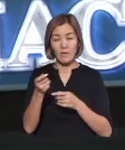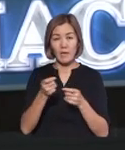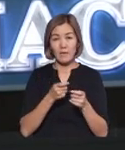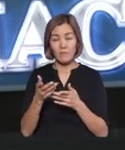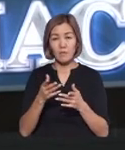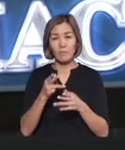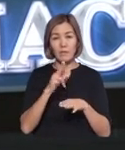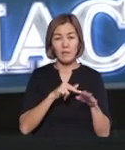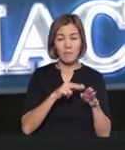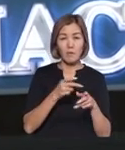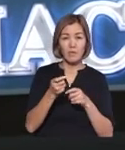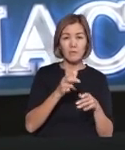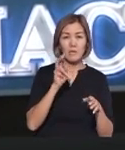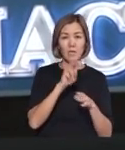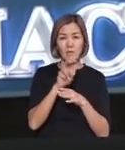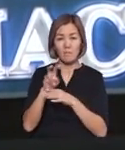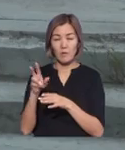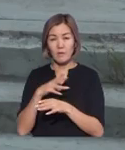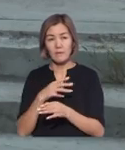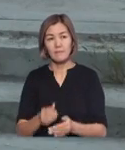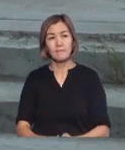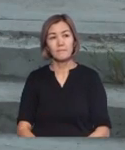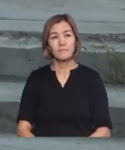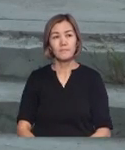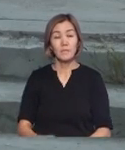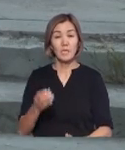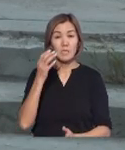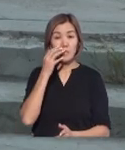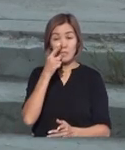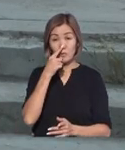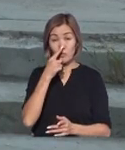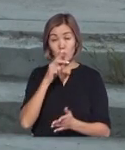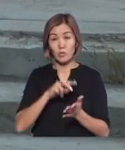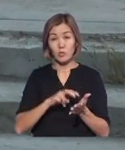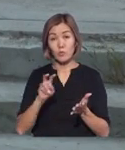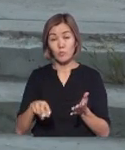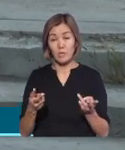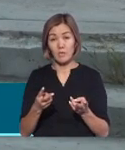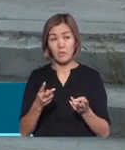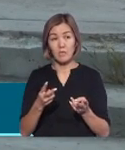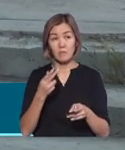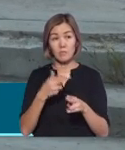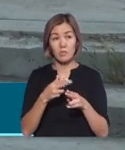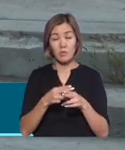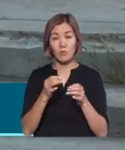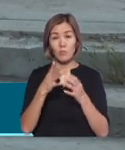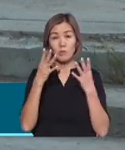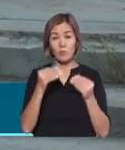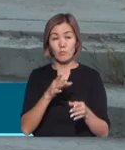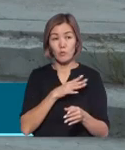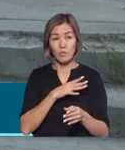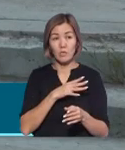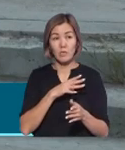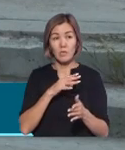еңбек инспекциясы мекемесінің табалдырығын тоздырған. Декретке шығуым керек, әлі уақытқа дейін шыға алмай жүрмін, 15 күннен асып кетті. Себебі